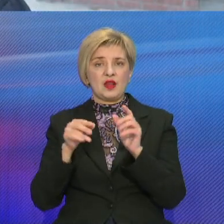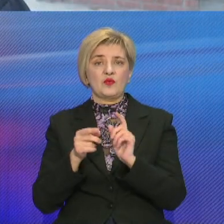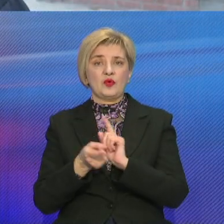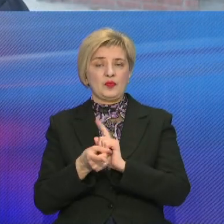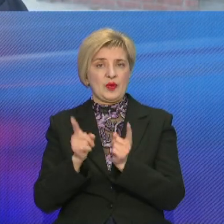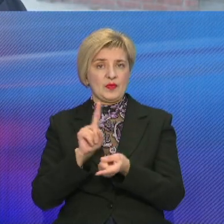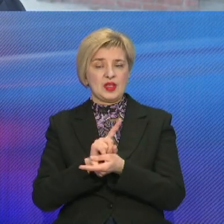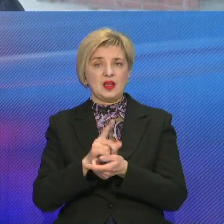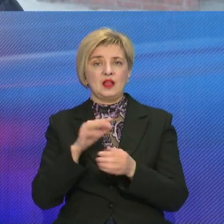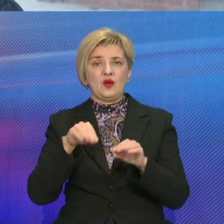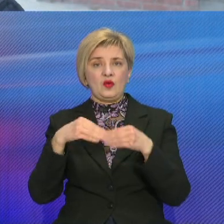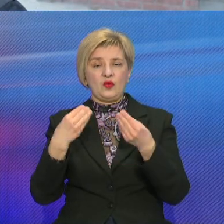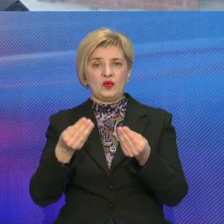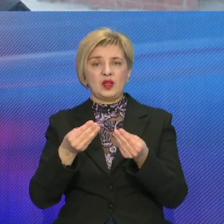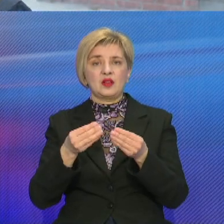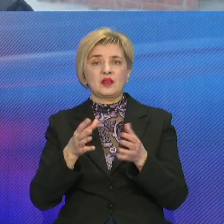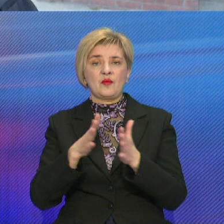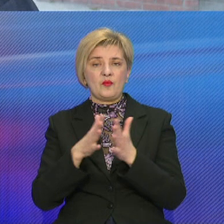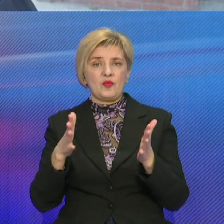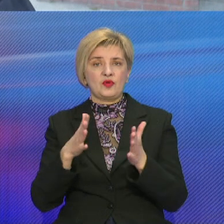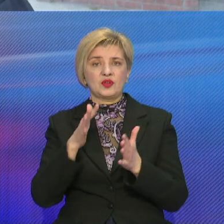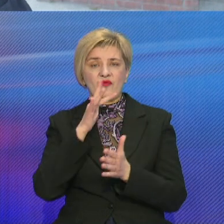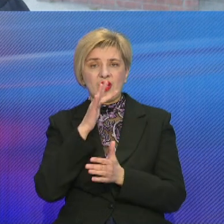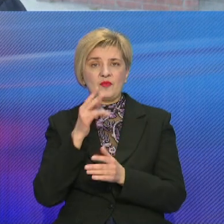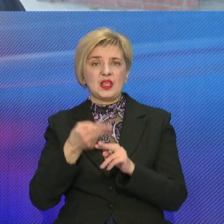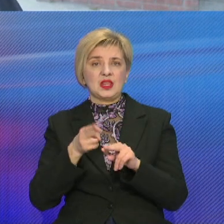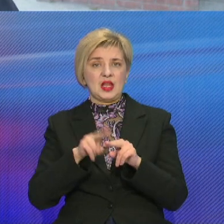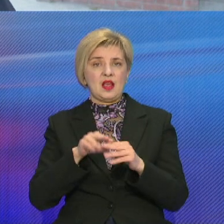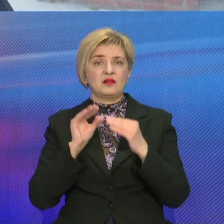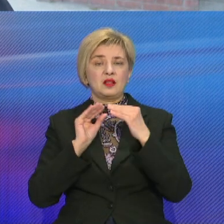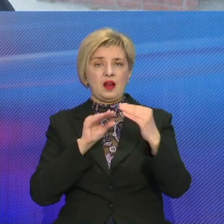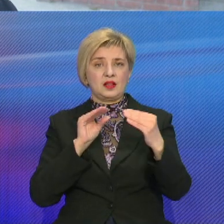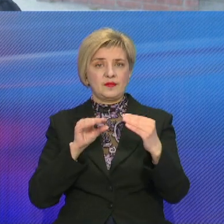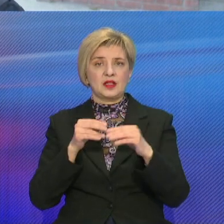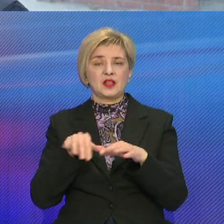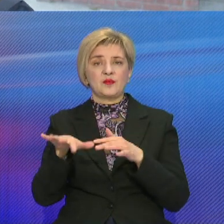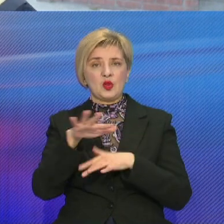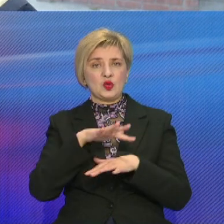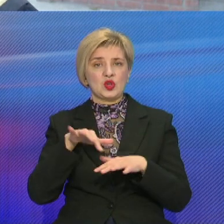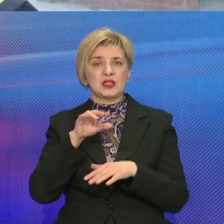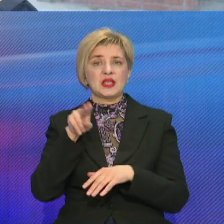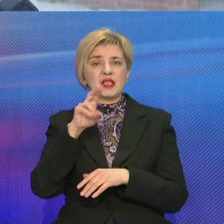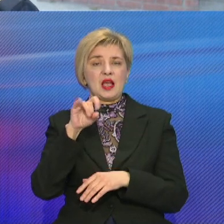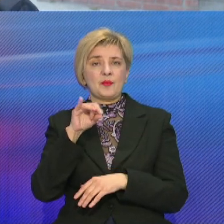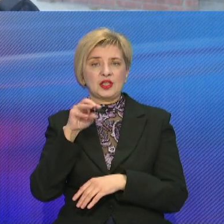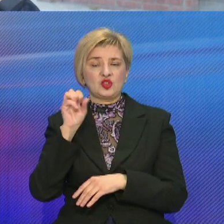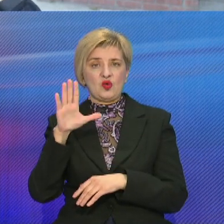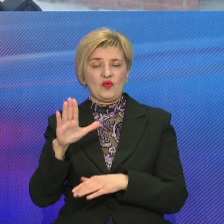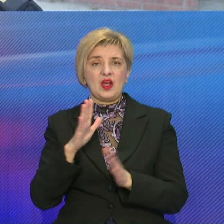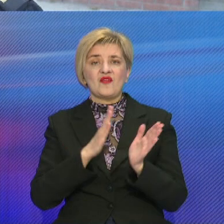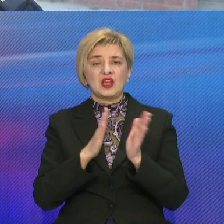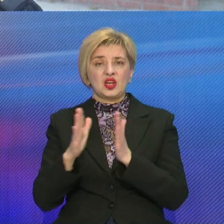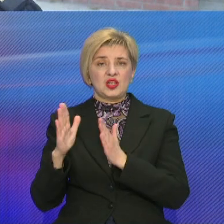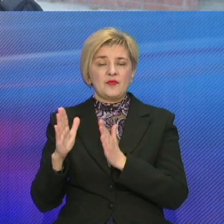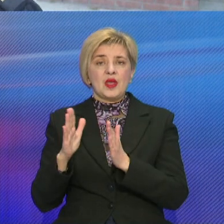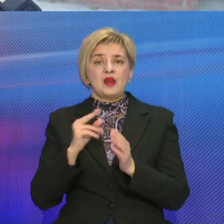направлению, двигающемуся со стороны площади Декабристов. Необходимо понимать, что другие каких-либо кардинальных изменений в режиме работы светофорного